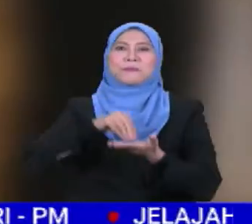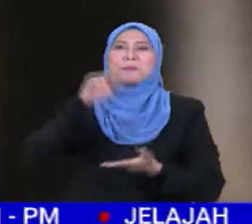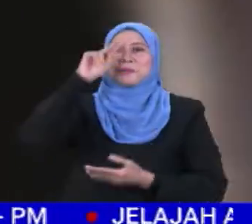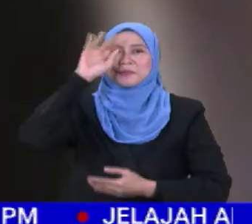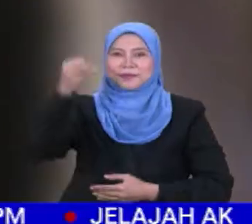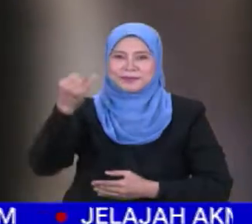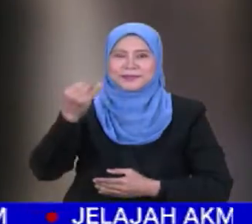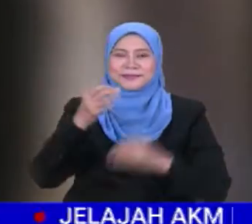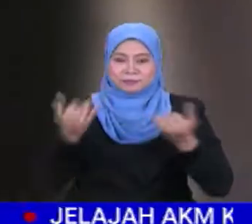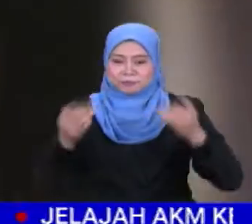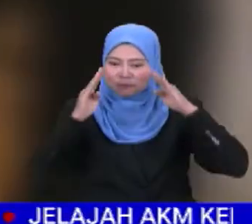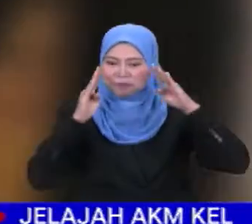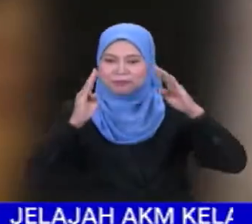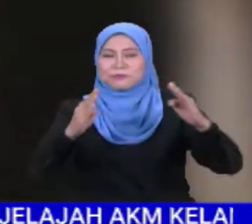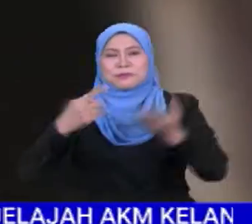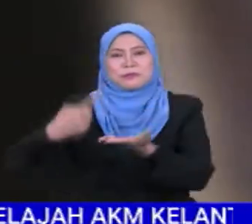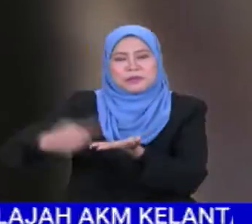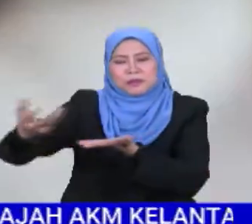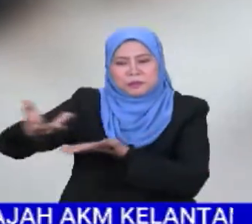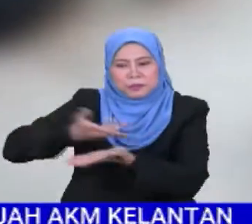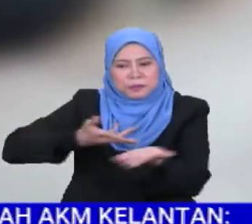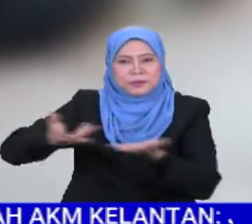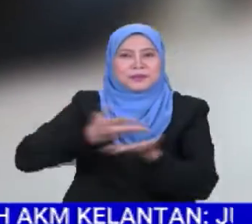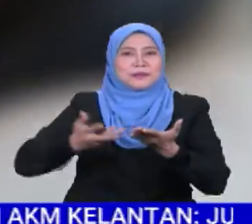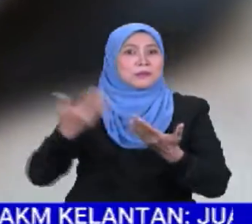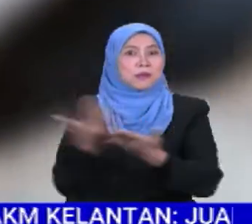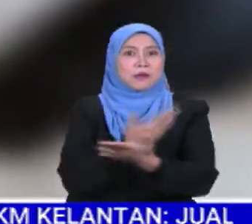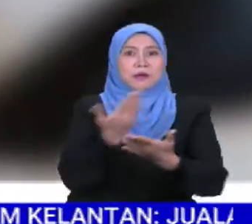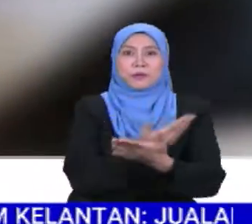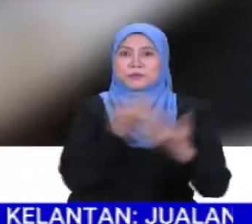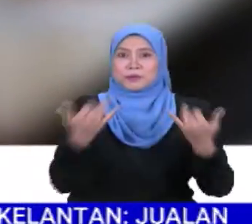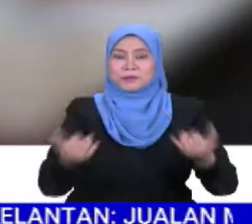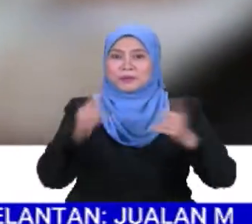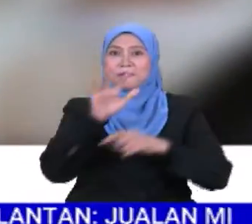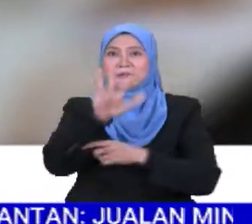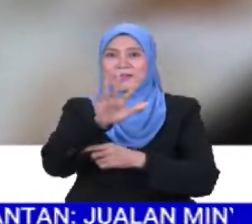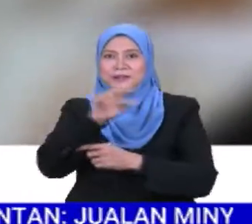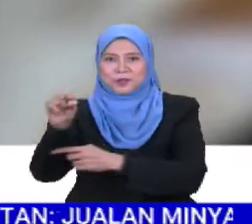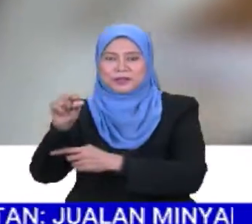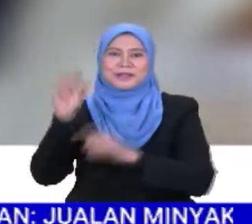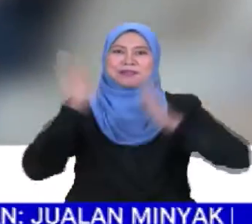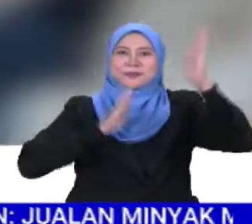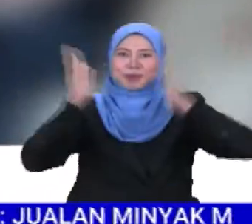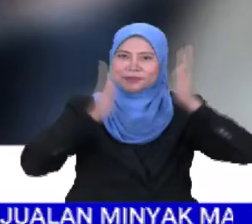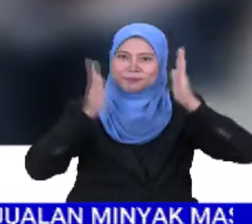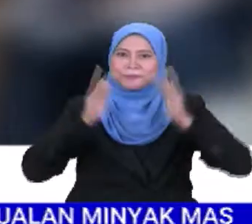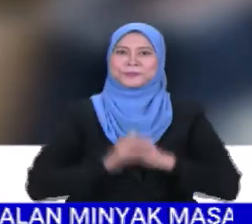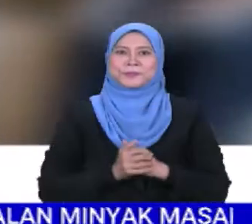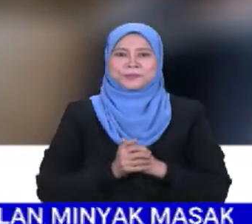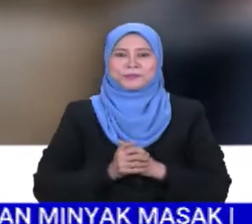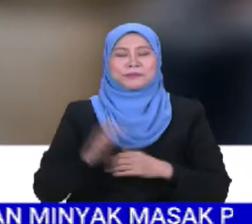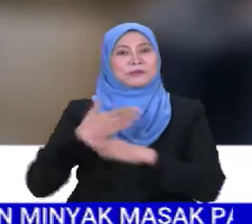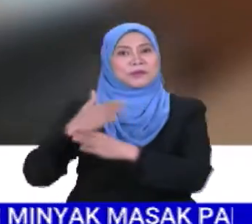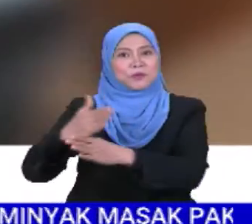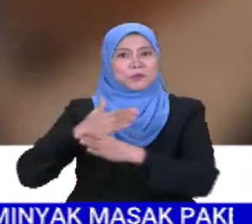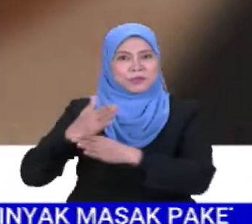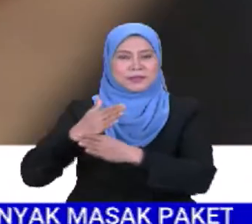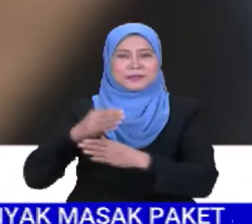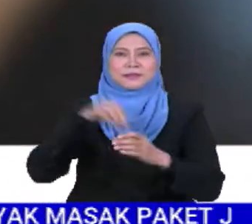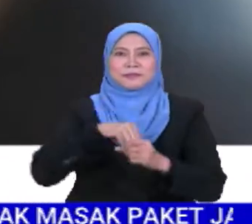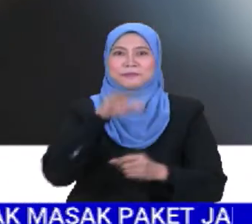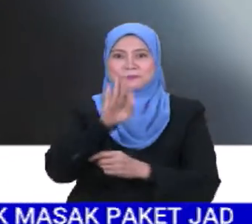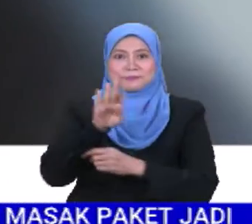Putrajaya yang tertumpu kepada perbincangan status terkini pelaksanaan rangkaian 5G di Malaysia. Menerusi perkongsian di